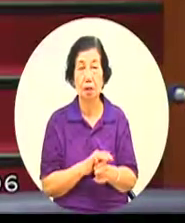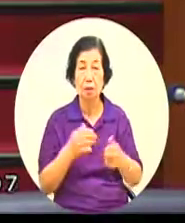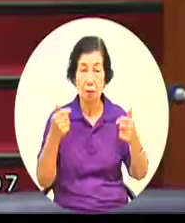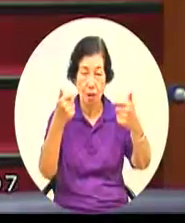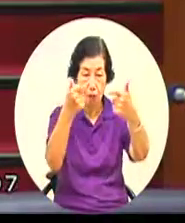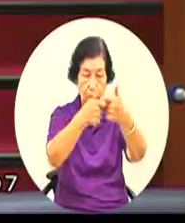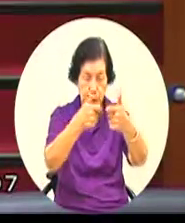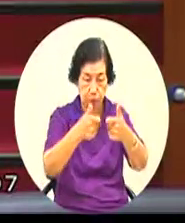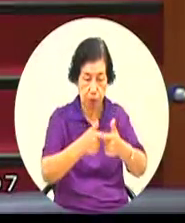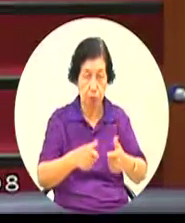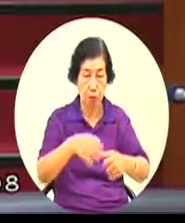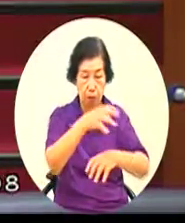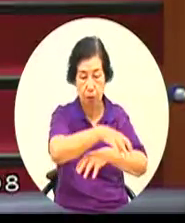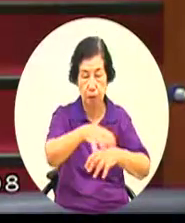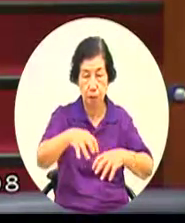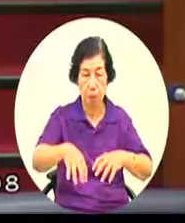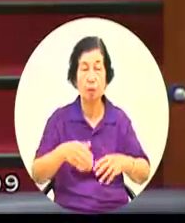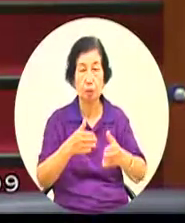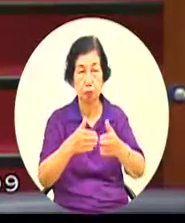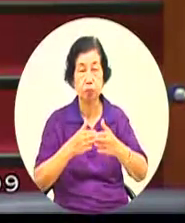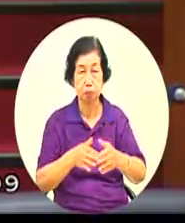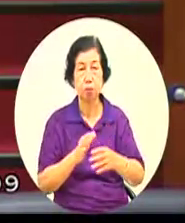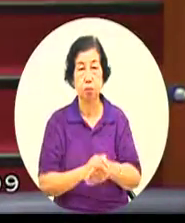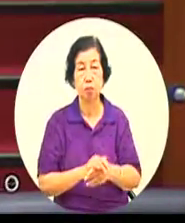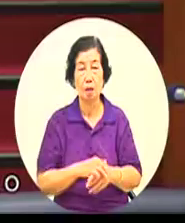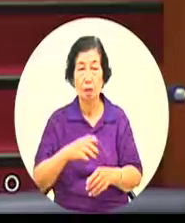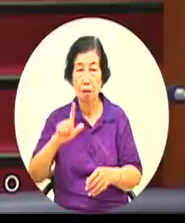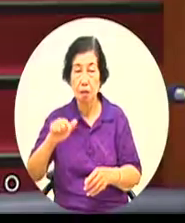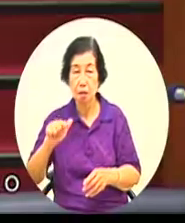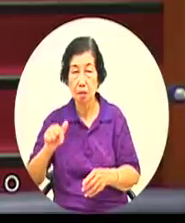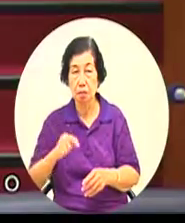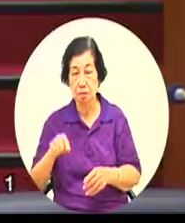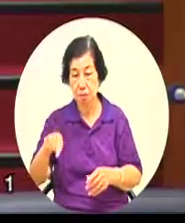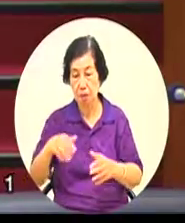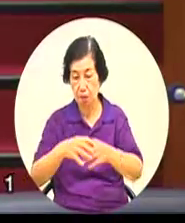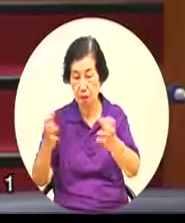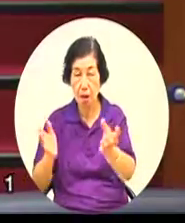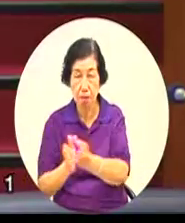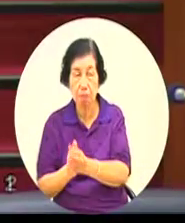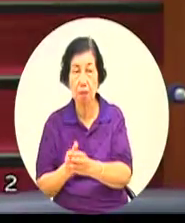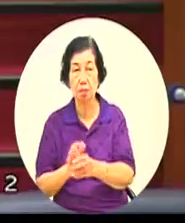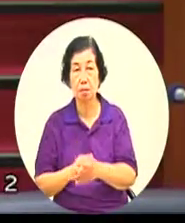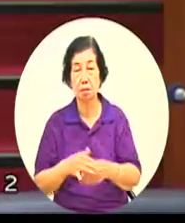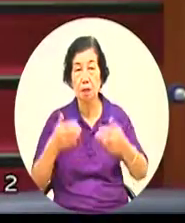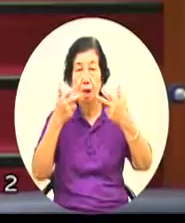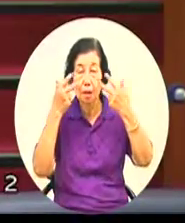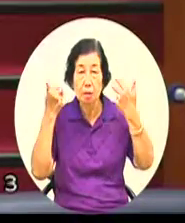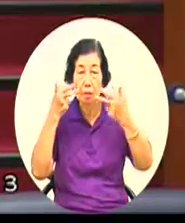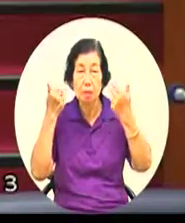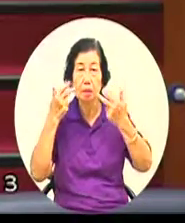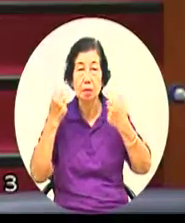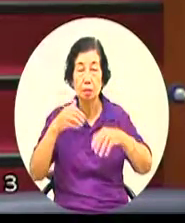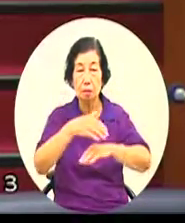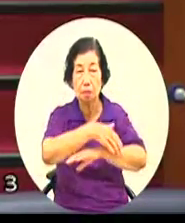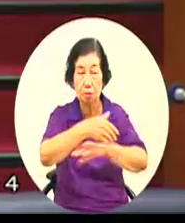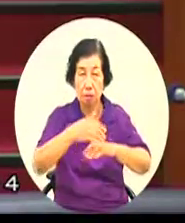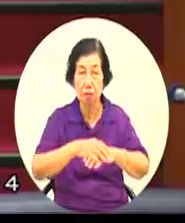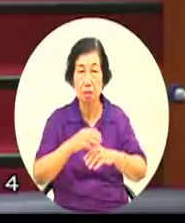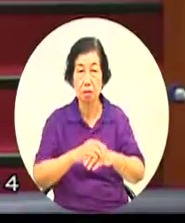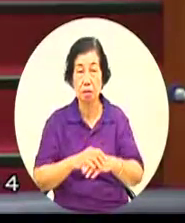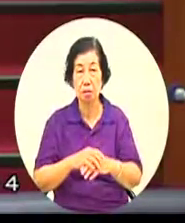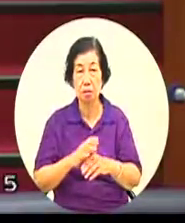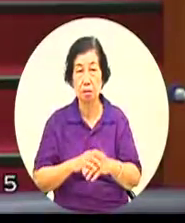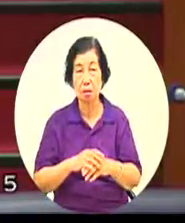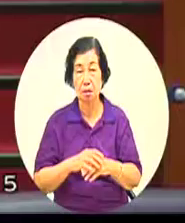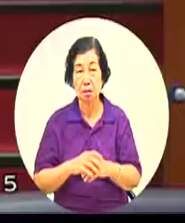当的这个环境。那教师的部分，因为原乡说实在很多人都不愿意了，